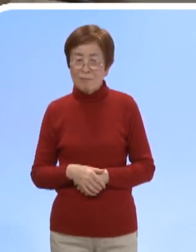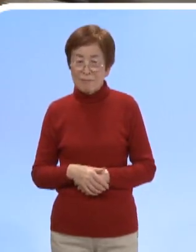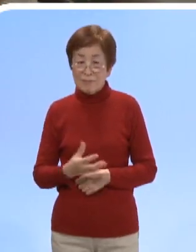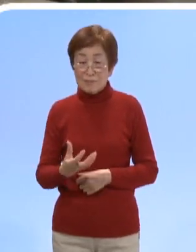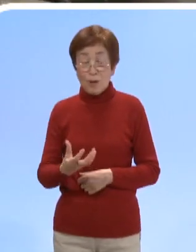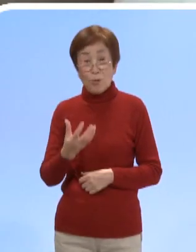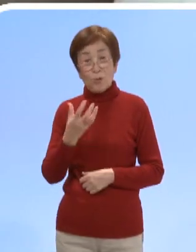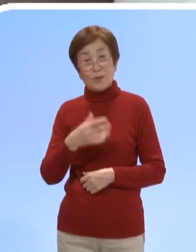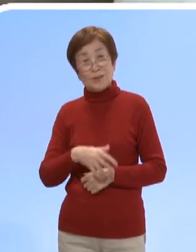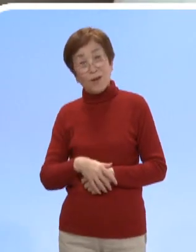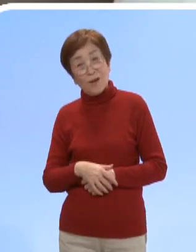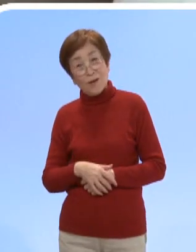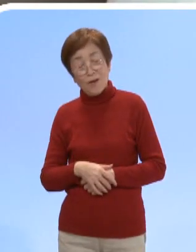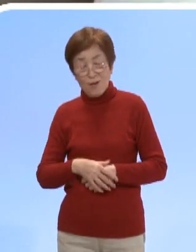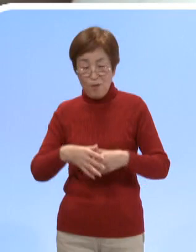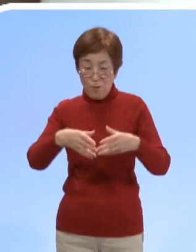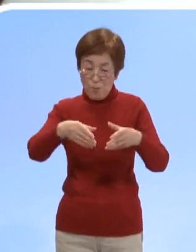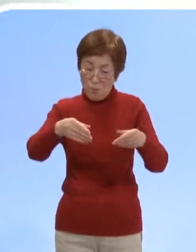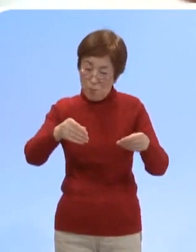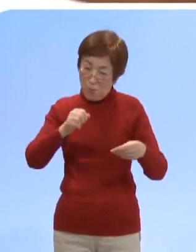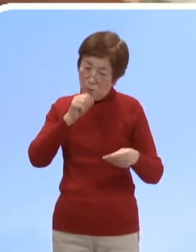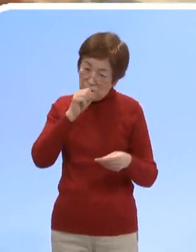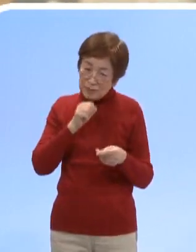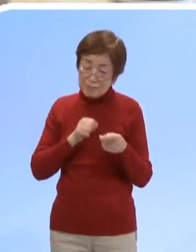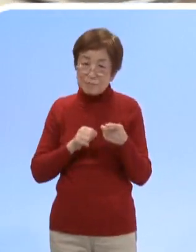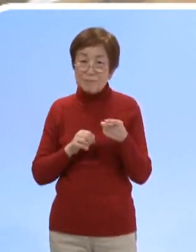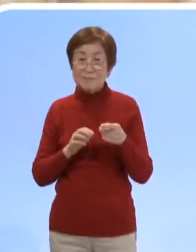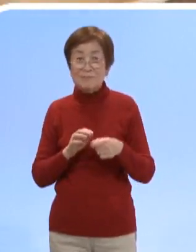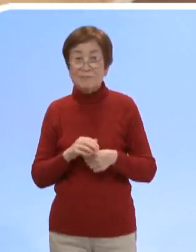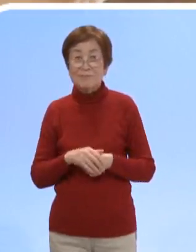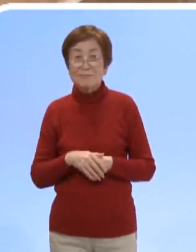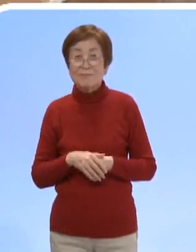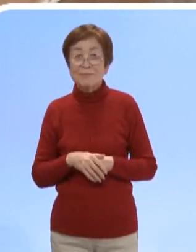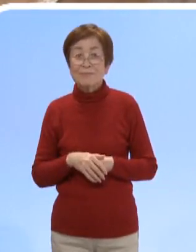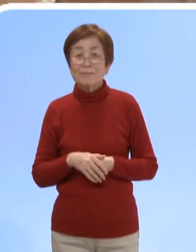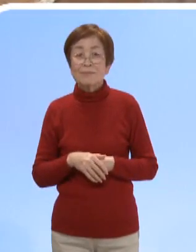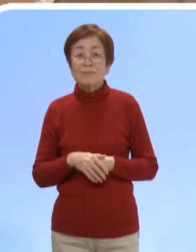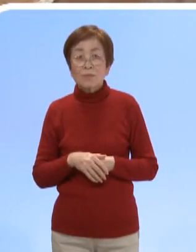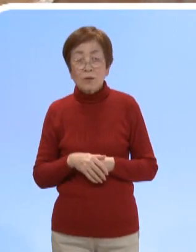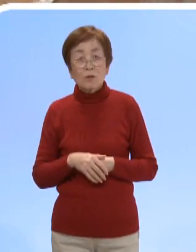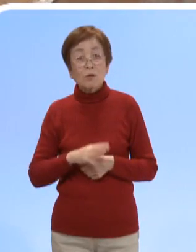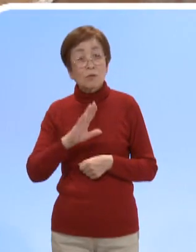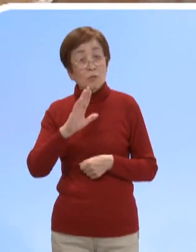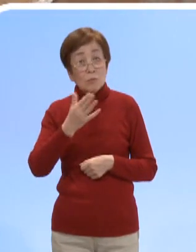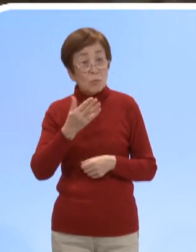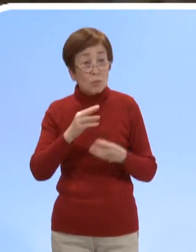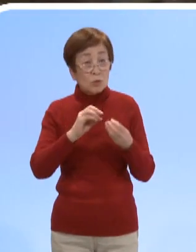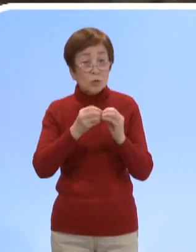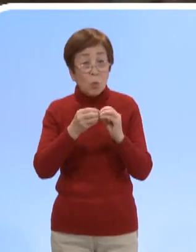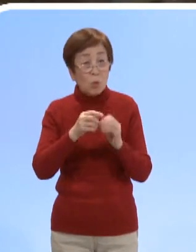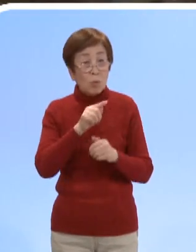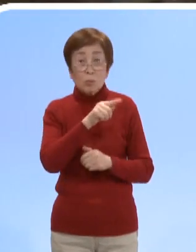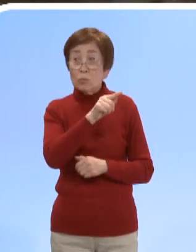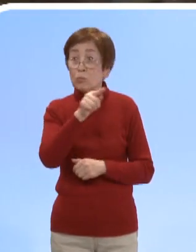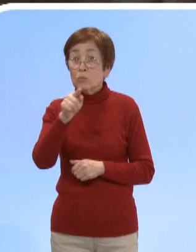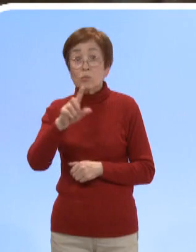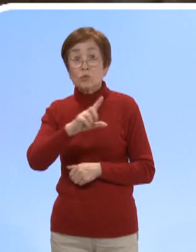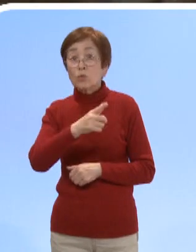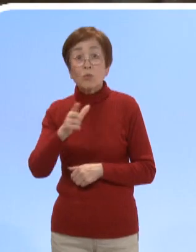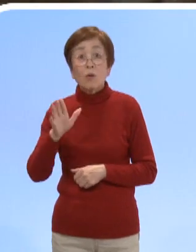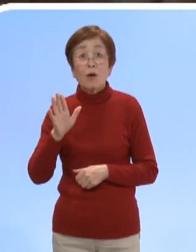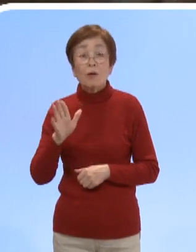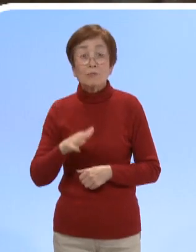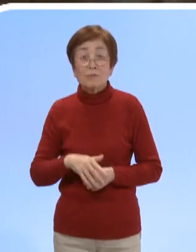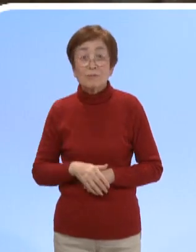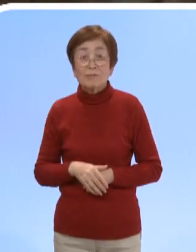っこいいね。 土の感じがね、出てる。 すごい。あ、でもなんかいろんな色合いがありますね。